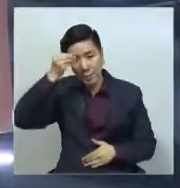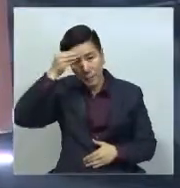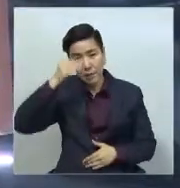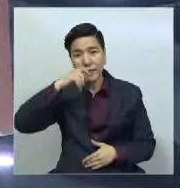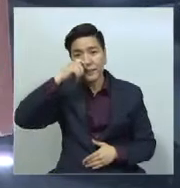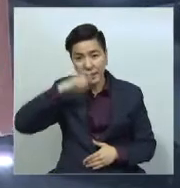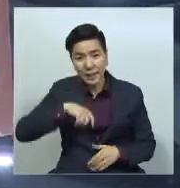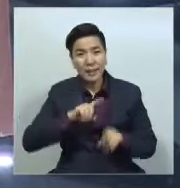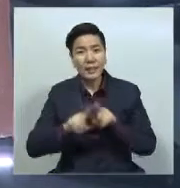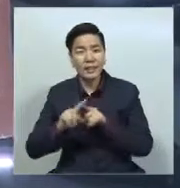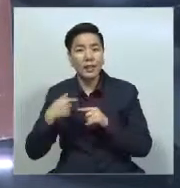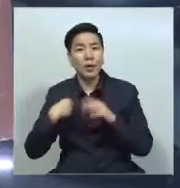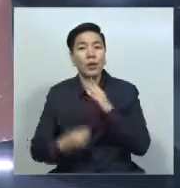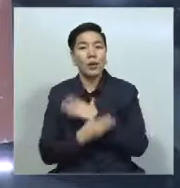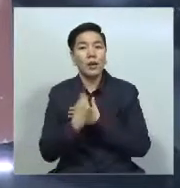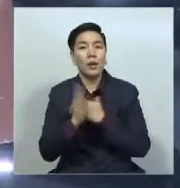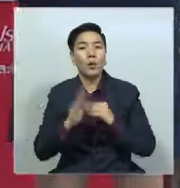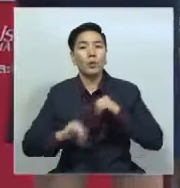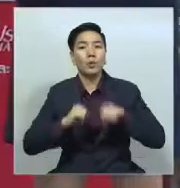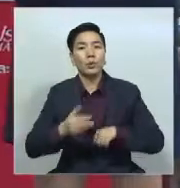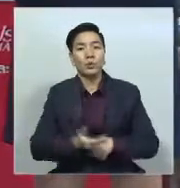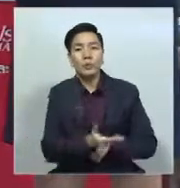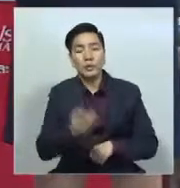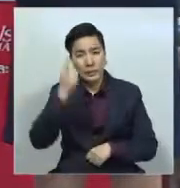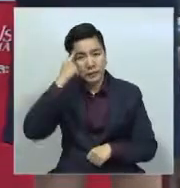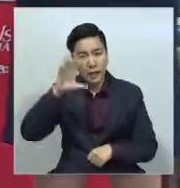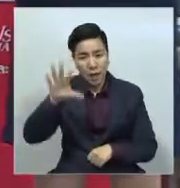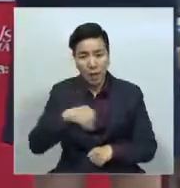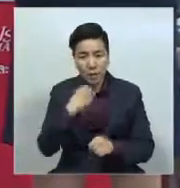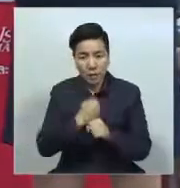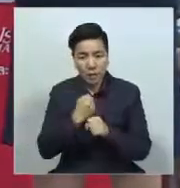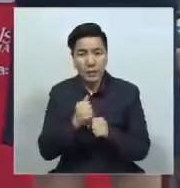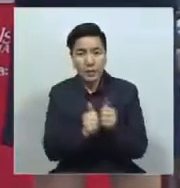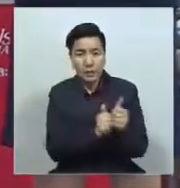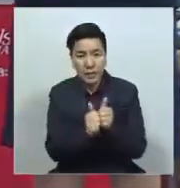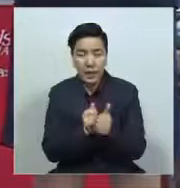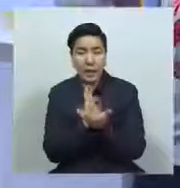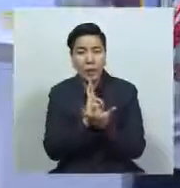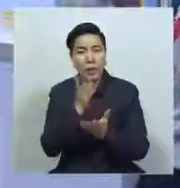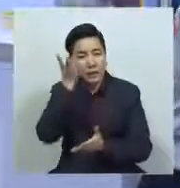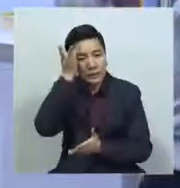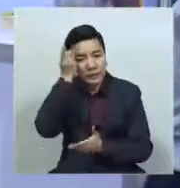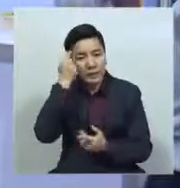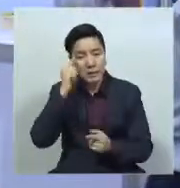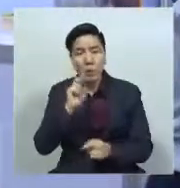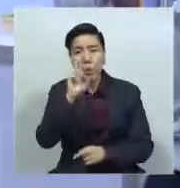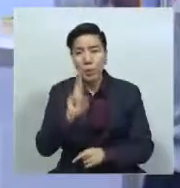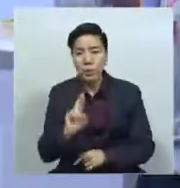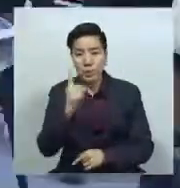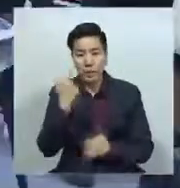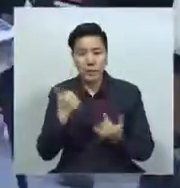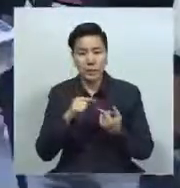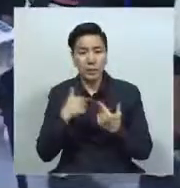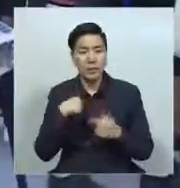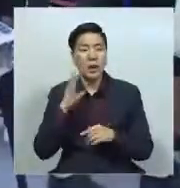ญาไทยนอกจากนี้ยังเปิดโอกาสให้เยาวชนส่งผลงานสิ่งประดิษฐ์และนวัตกรรมเข้าประกวดรางวัลนักคิดสิ่งประดิษฐ์รุ่นใหม่โดย